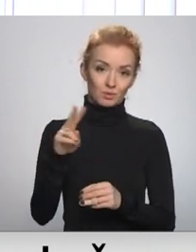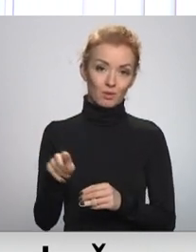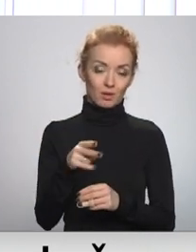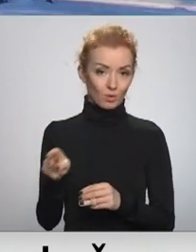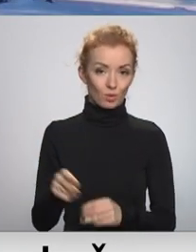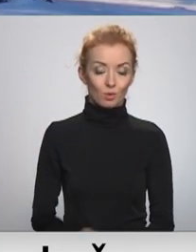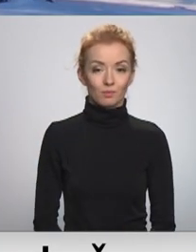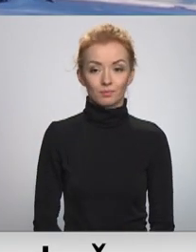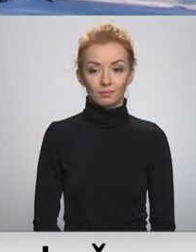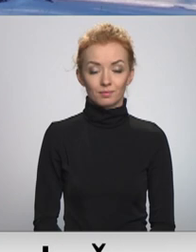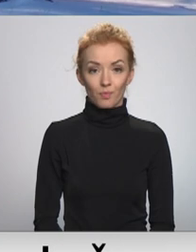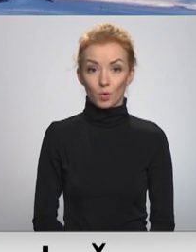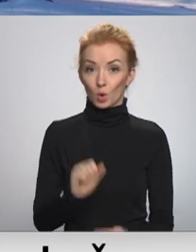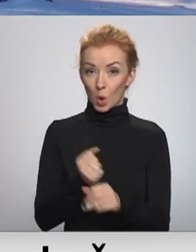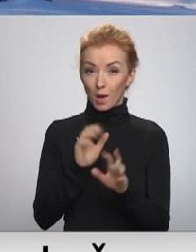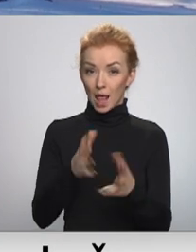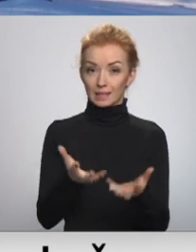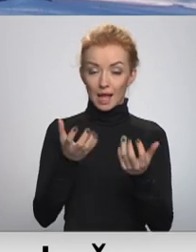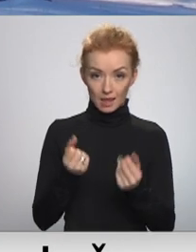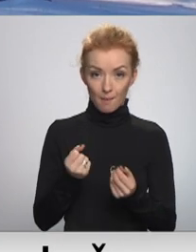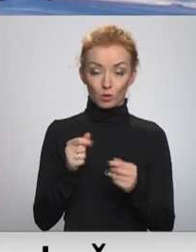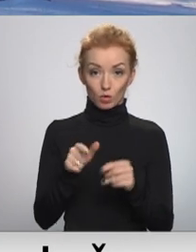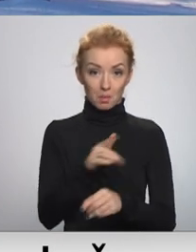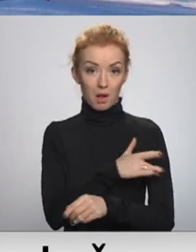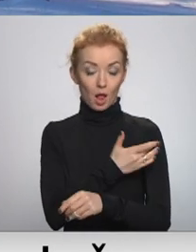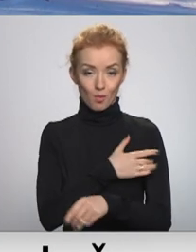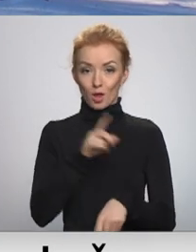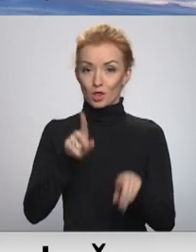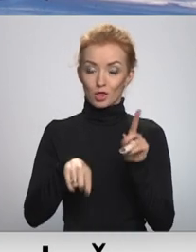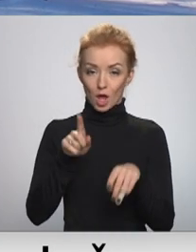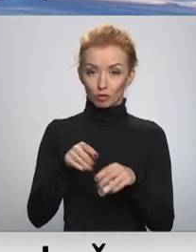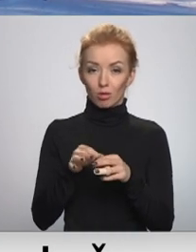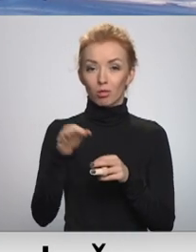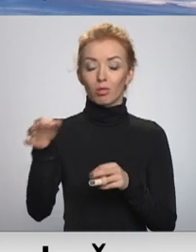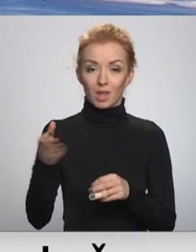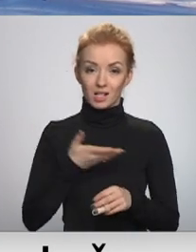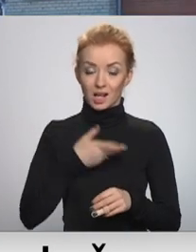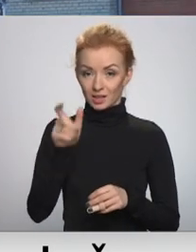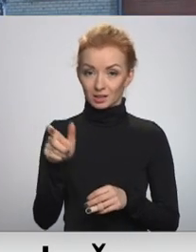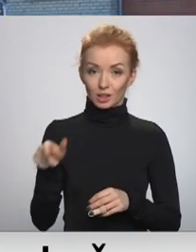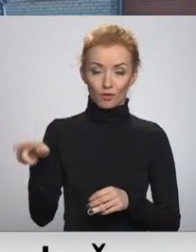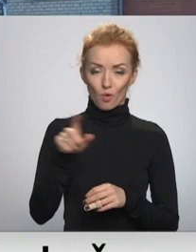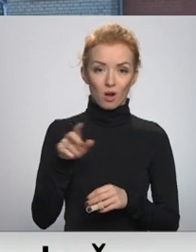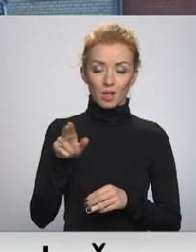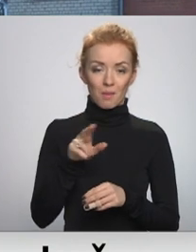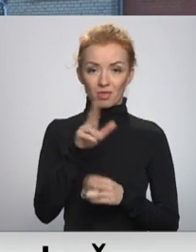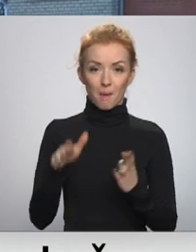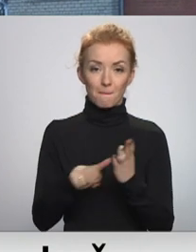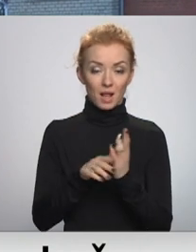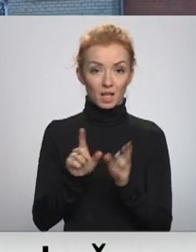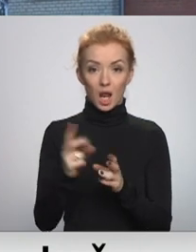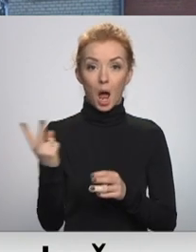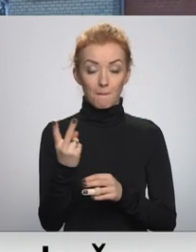eiro. Tomēr, lai saņemtu nepieciešamos pakalpojumus, dažkārt attālo ciemu iedzīvotājiem nelīdz arī abas saņemtās pocis,